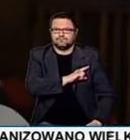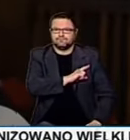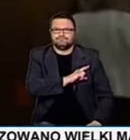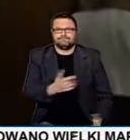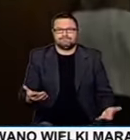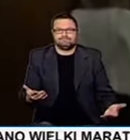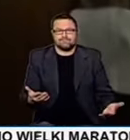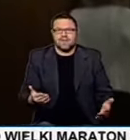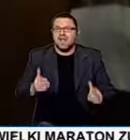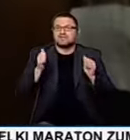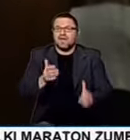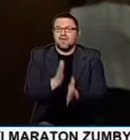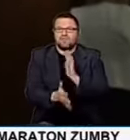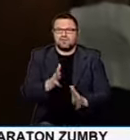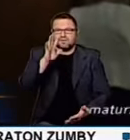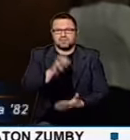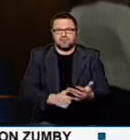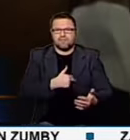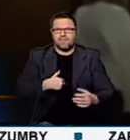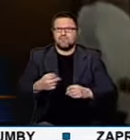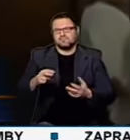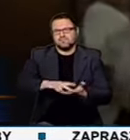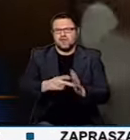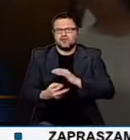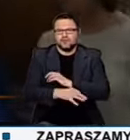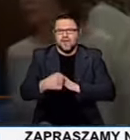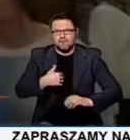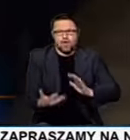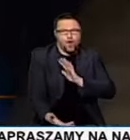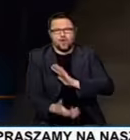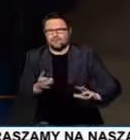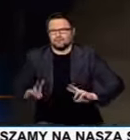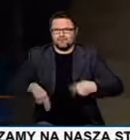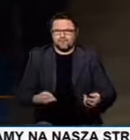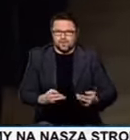podporządkować. Stan wojenny zabrał nam tę studniówkę. My ją dzisiaj odbieramy.